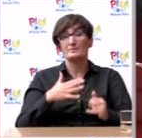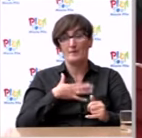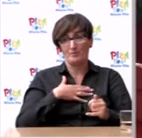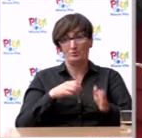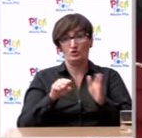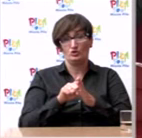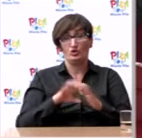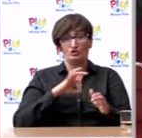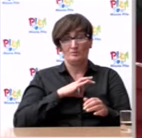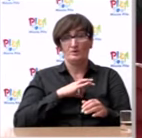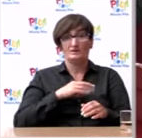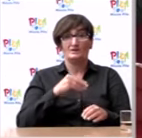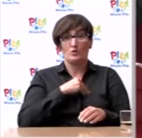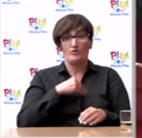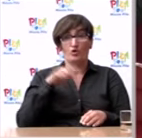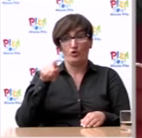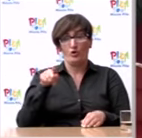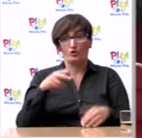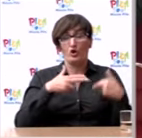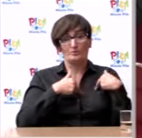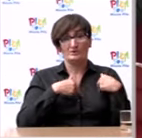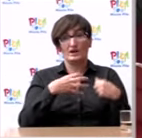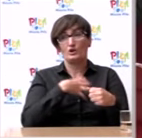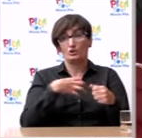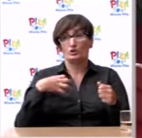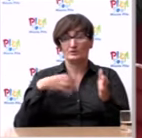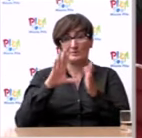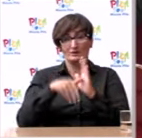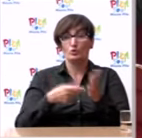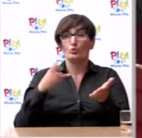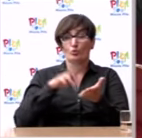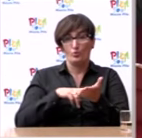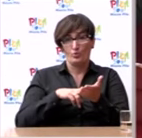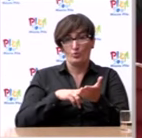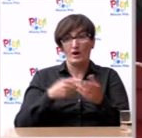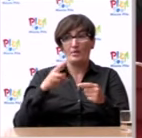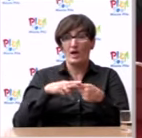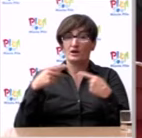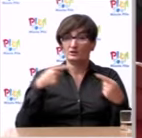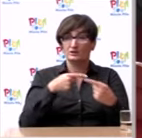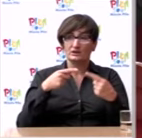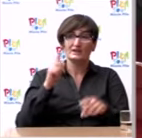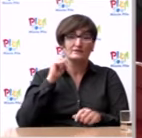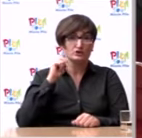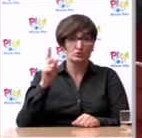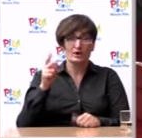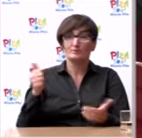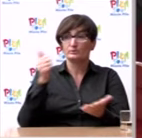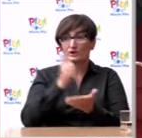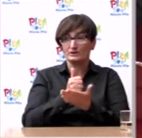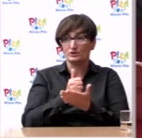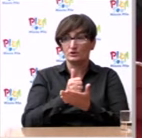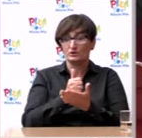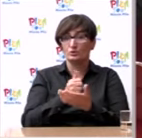Komisja Gospodarki Miejskiej, która spędza podczas debaty wysłuchiwania przedstawicieli